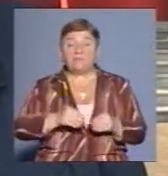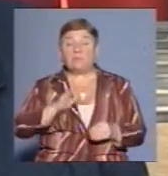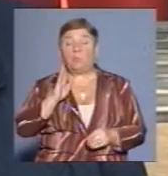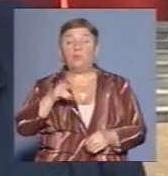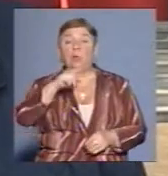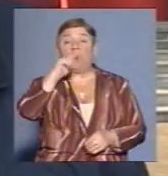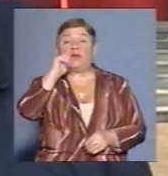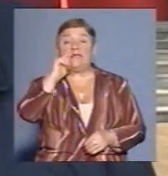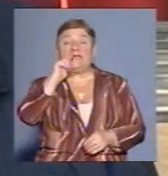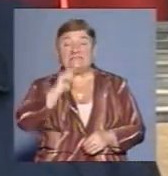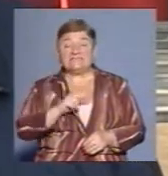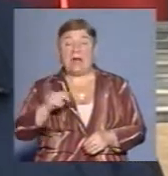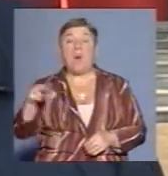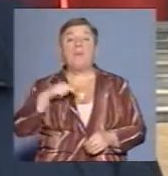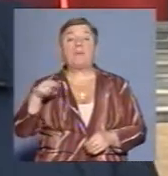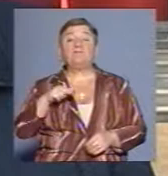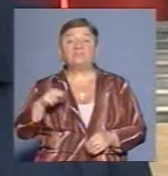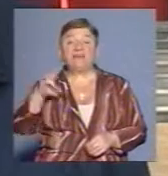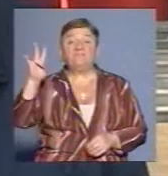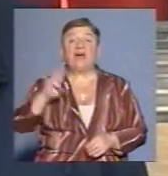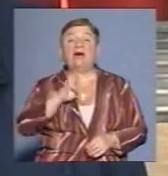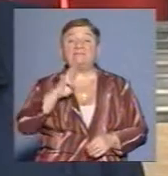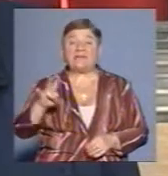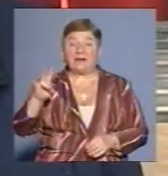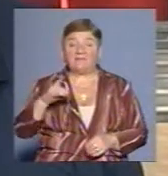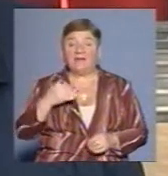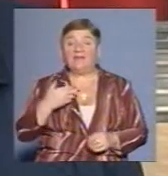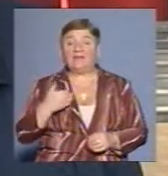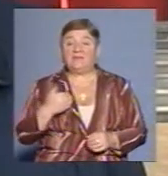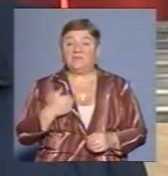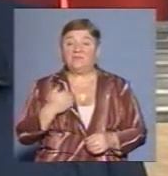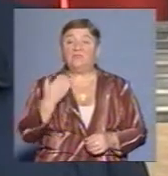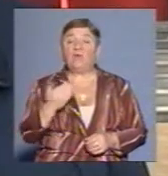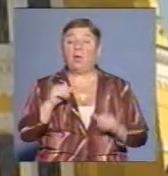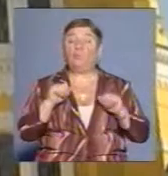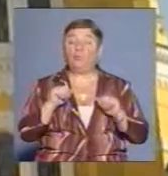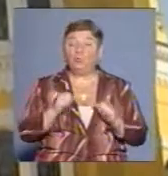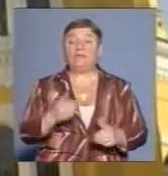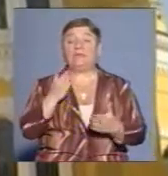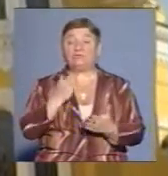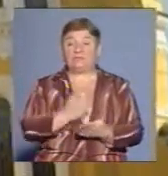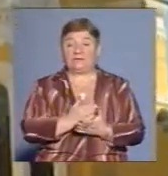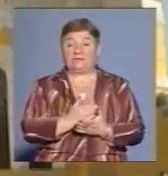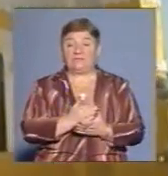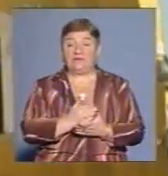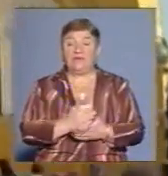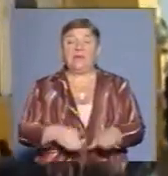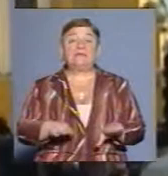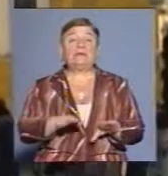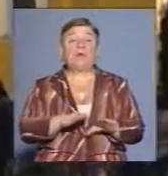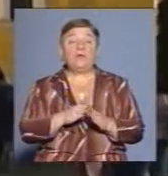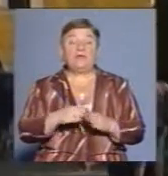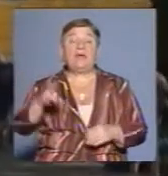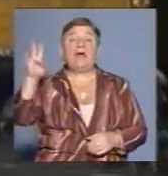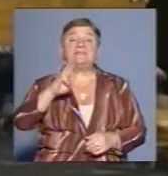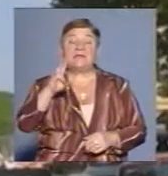православна помісна церква, чи як, яку вона назву візьме, і вони будуть співіснувати. Очільника новоутвореної помісної